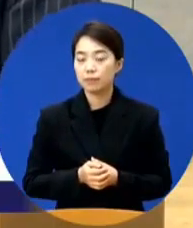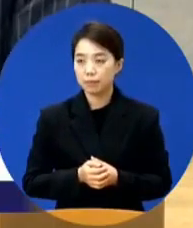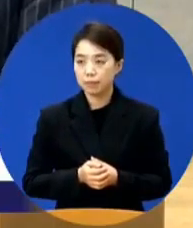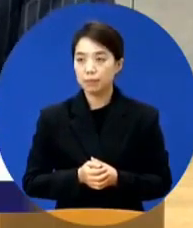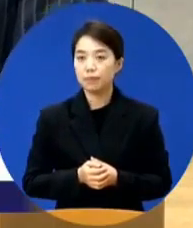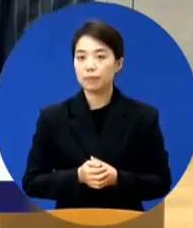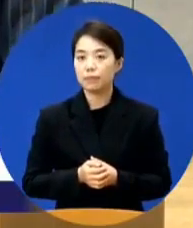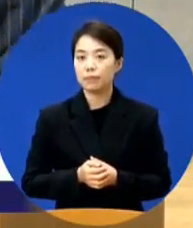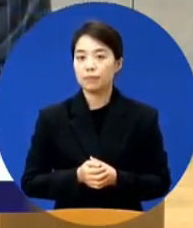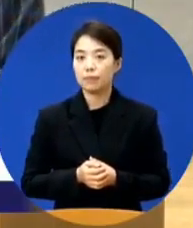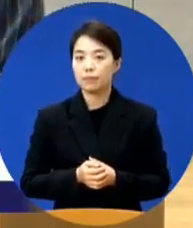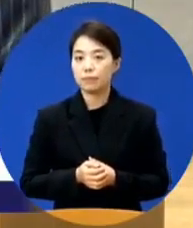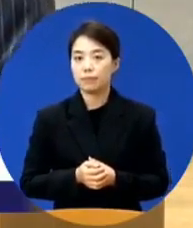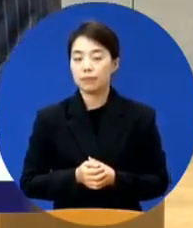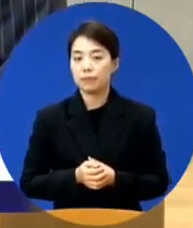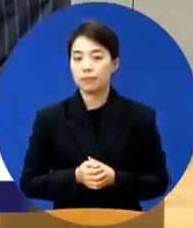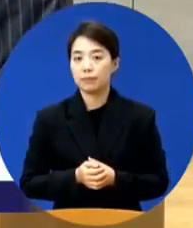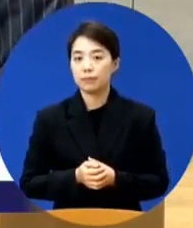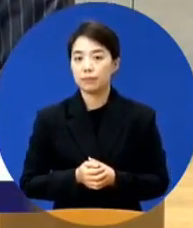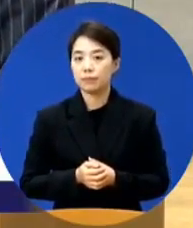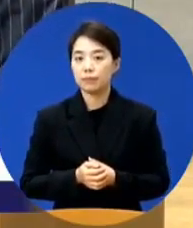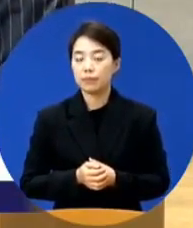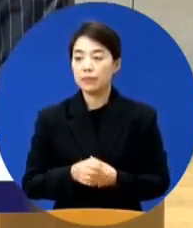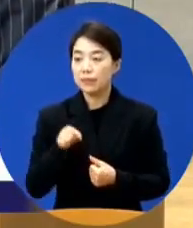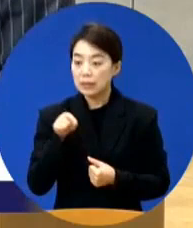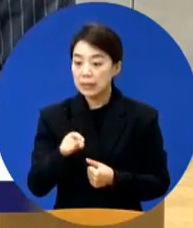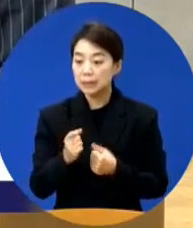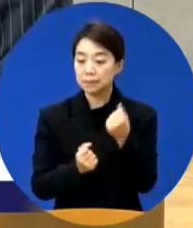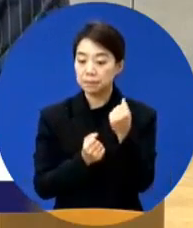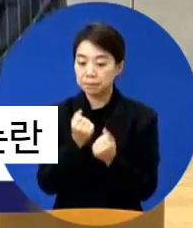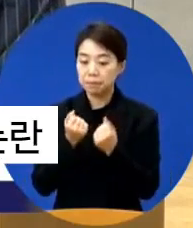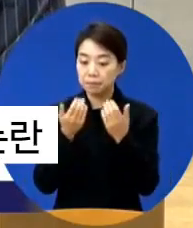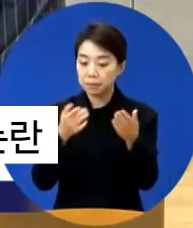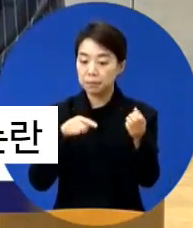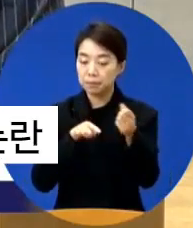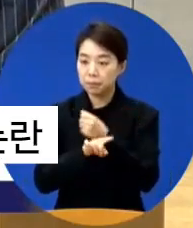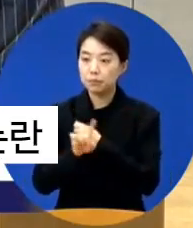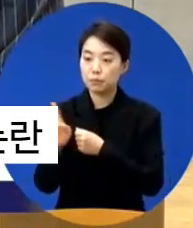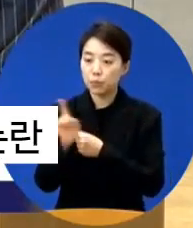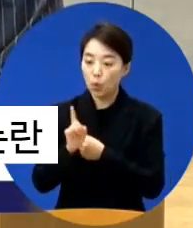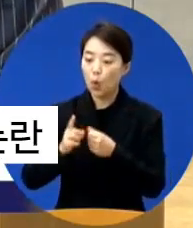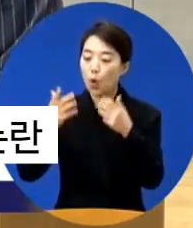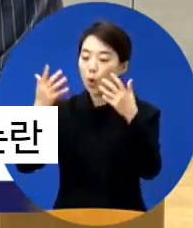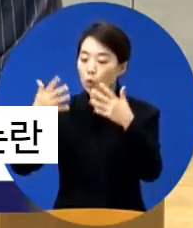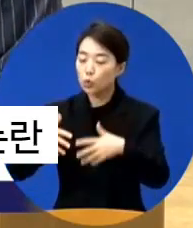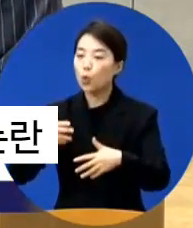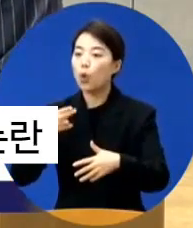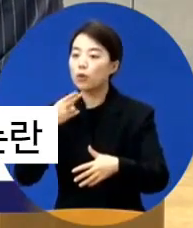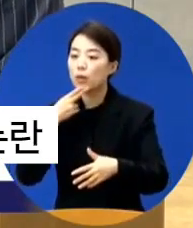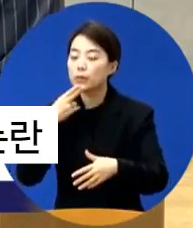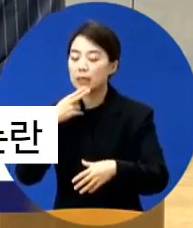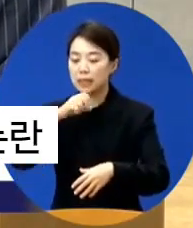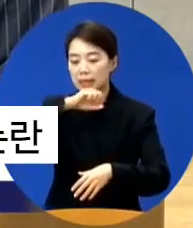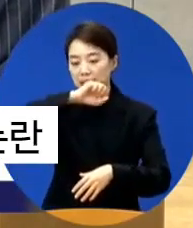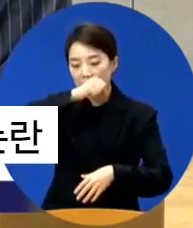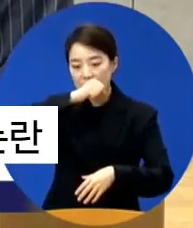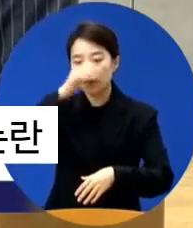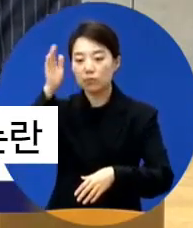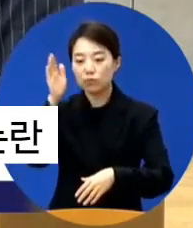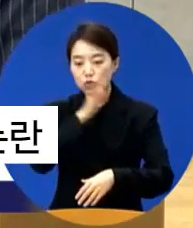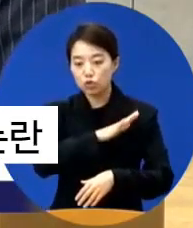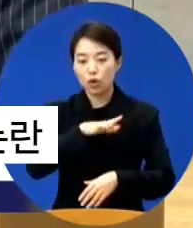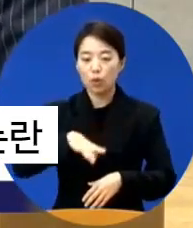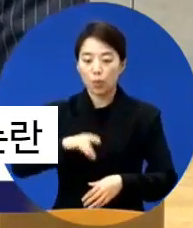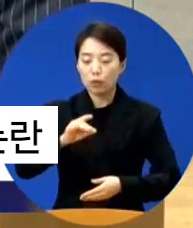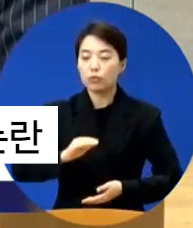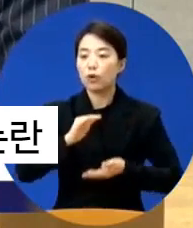자, 본 의원이 이것을 갖다가 말씀드리는 건 뭐냐면 조건 없이, 조례 없이 예산부터 경기도 주무국시